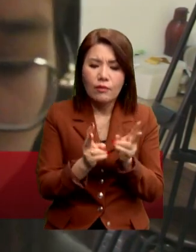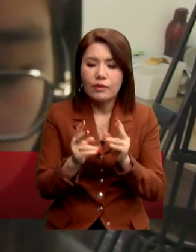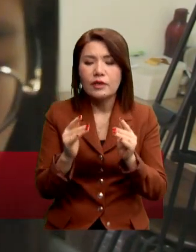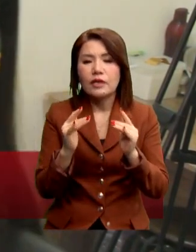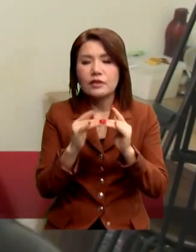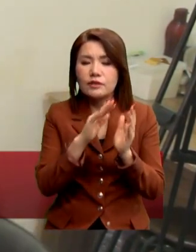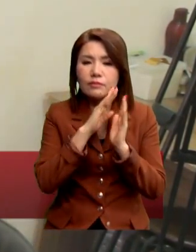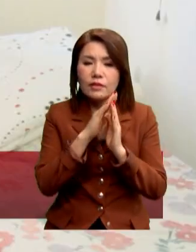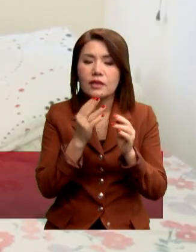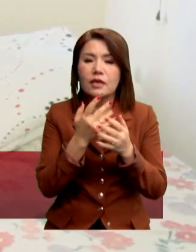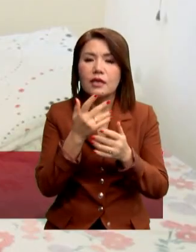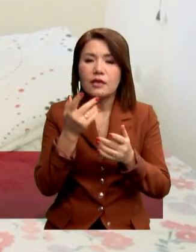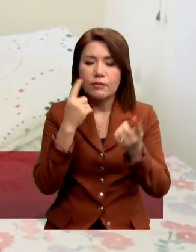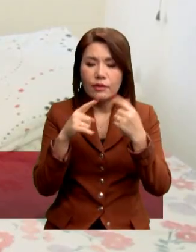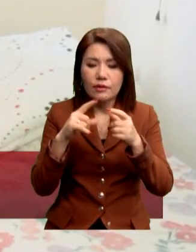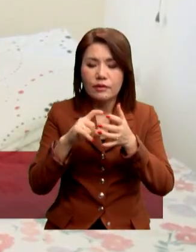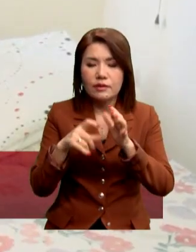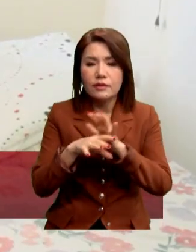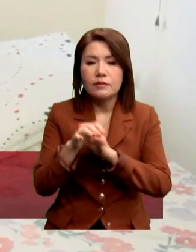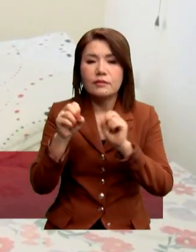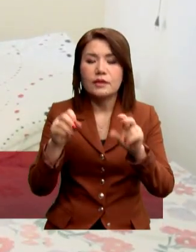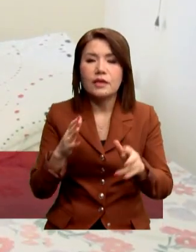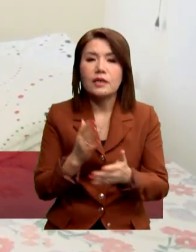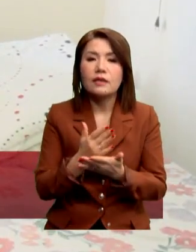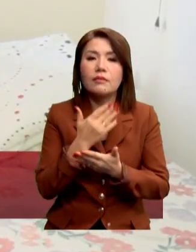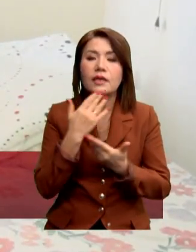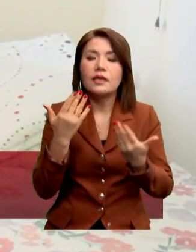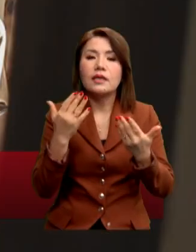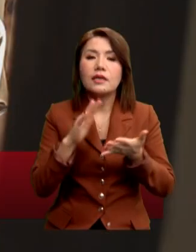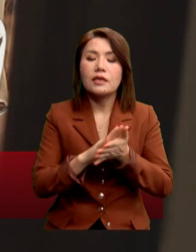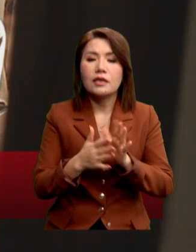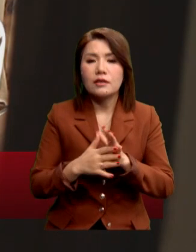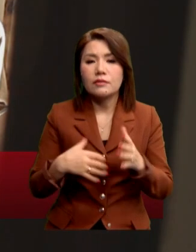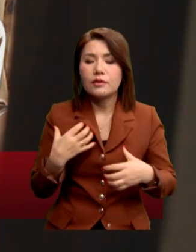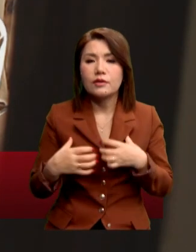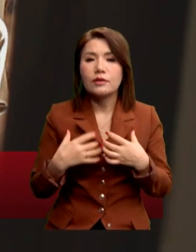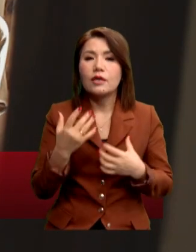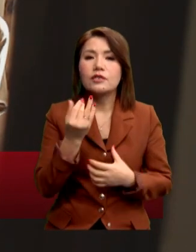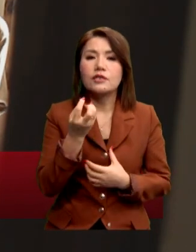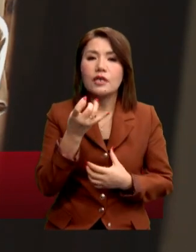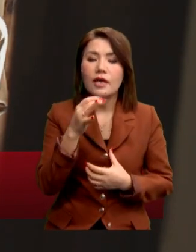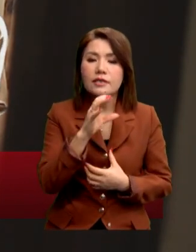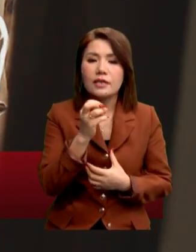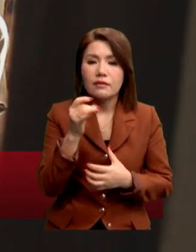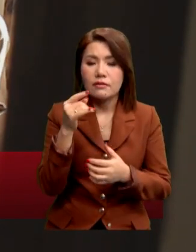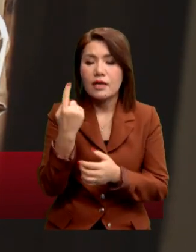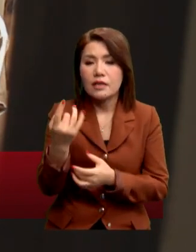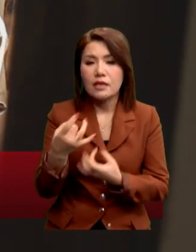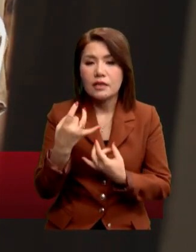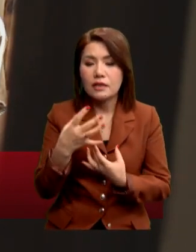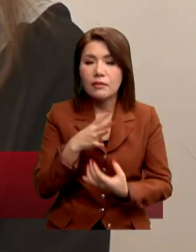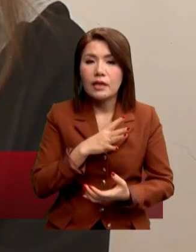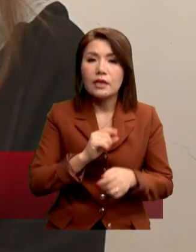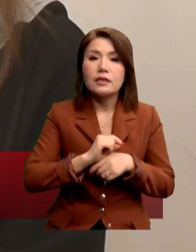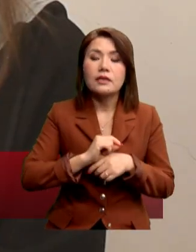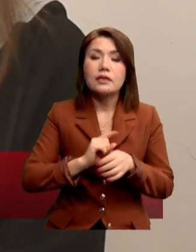демалыс және шығармашылық бөлмелер қарастырылған. Бірақ соңғы жағдайға байланысты студенттер алаңдаушылық білдіреді. Жансая Сатбалдиева солардың бірі. Бастап